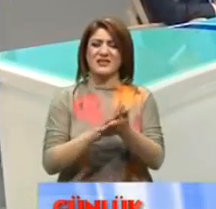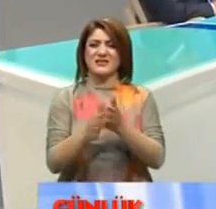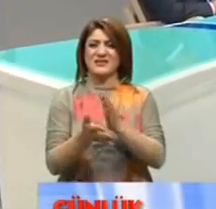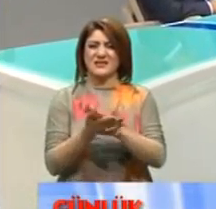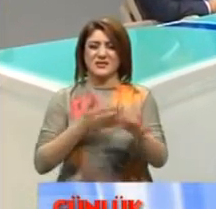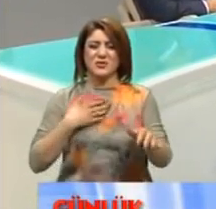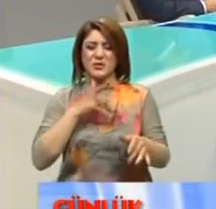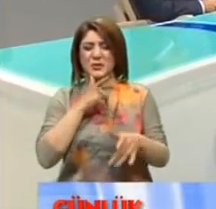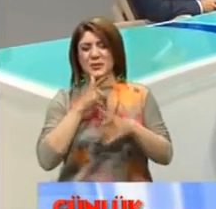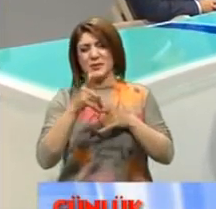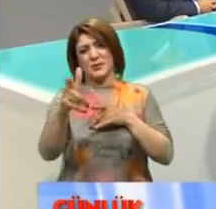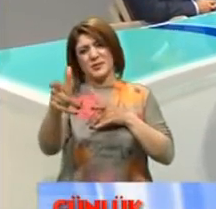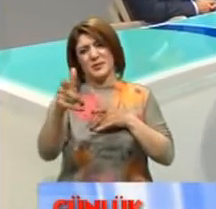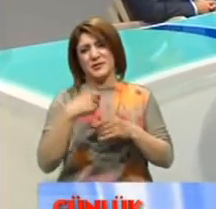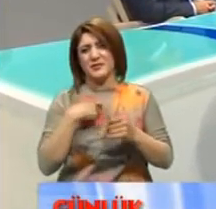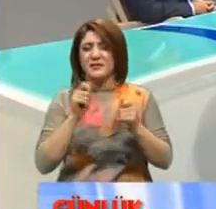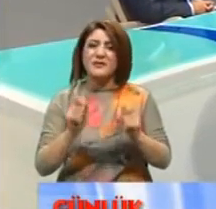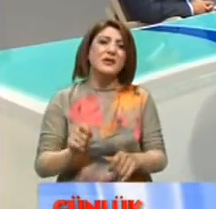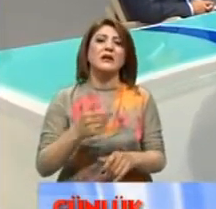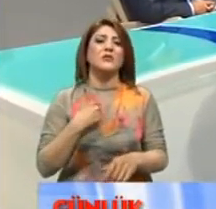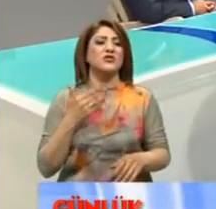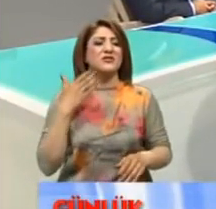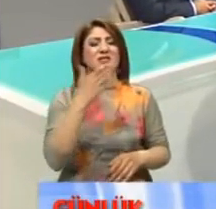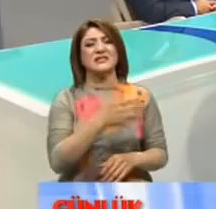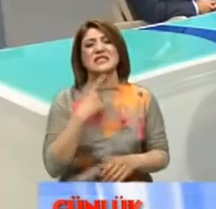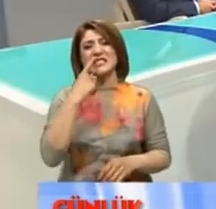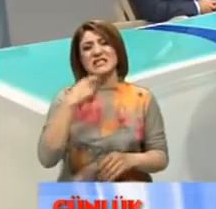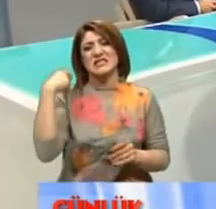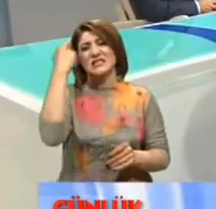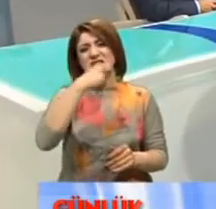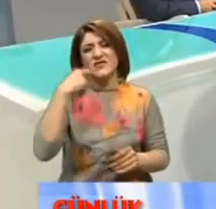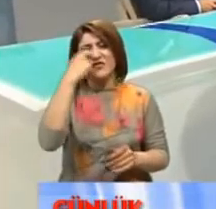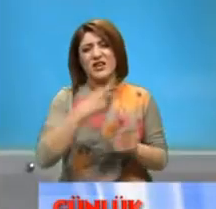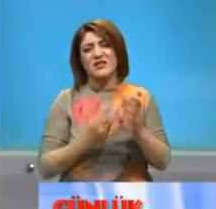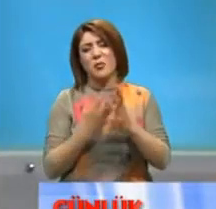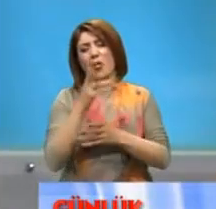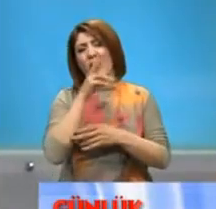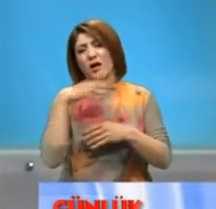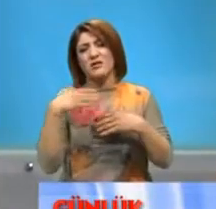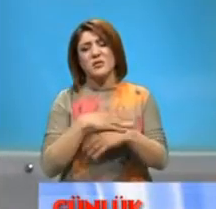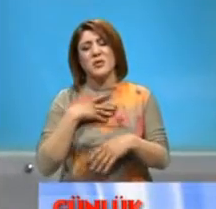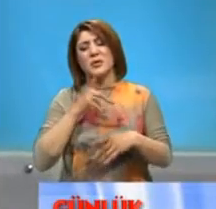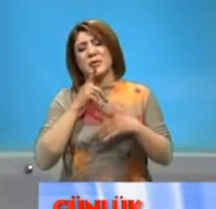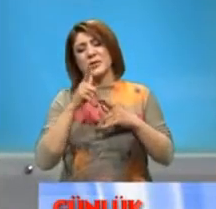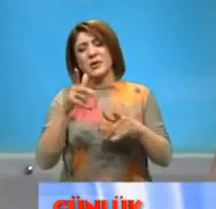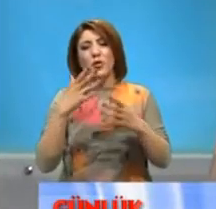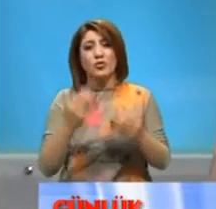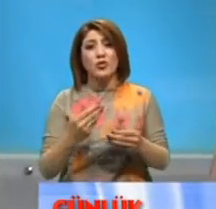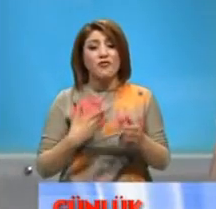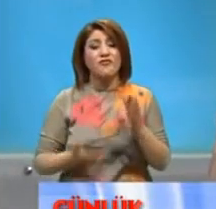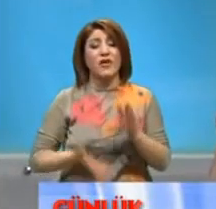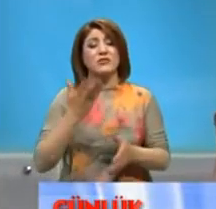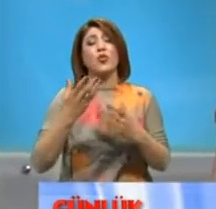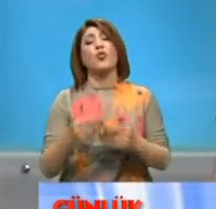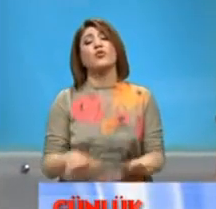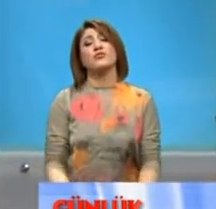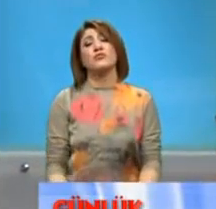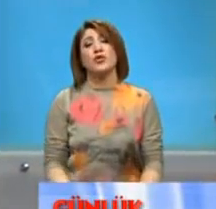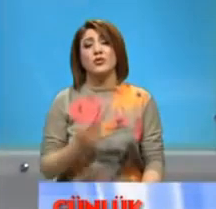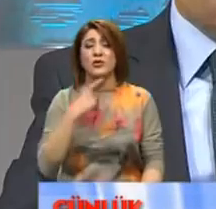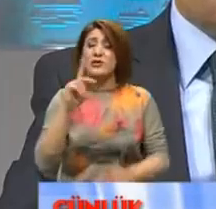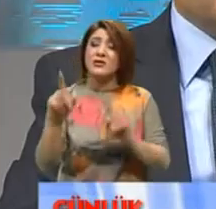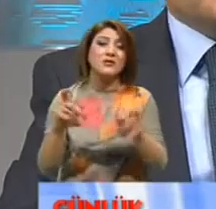dedi üşeniyoruz dedi. Bu kadar böyle dedi, her öğün diş fırçala, her öğün elini yıka filan, fazla olmuyor mu? dedi. Şimdi bir